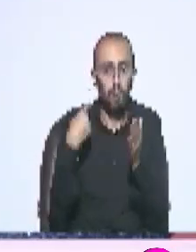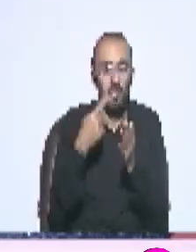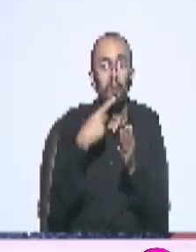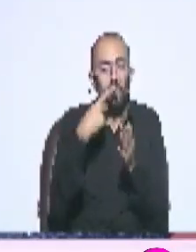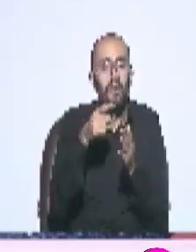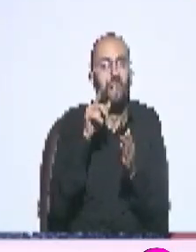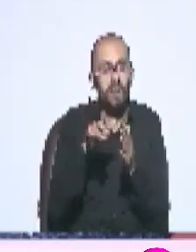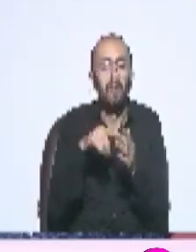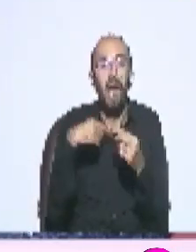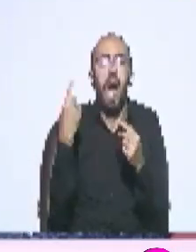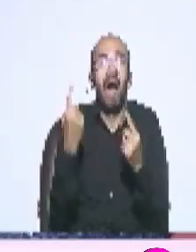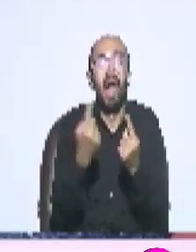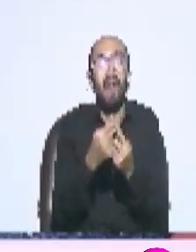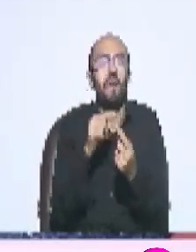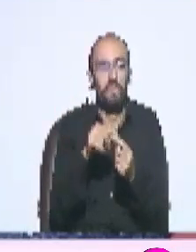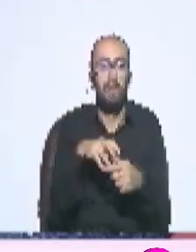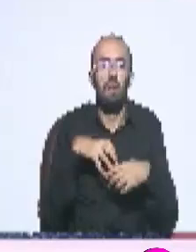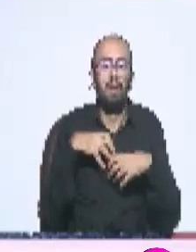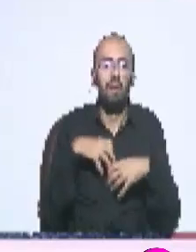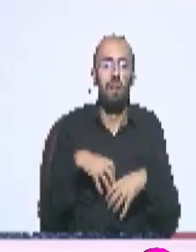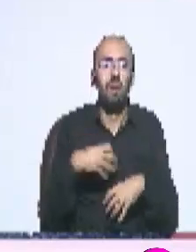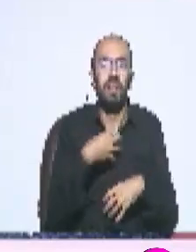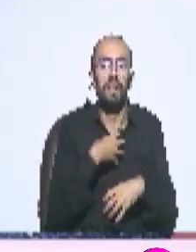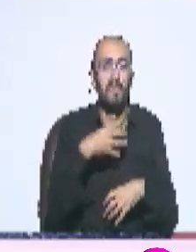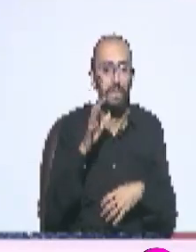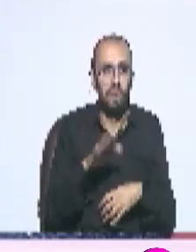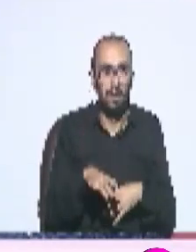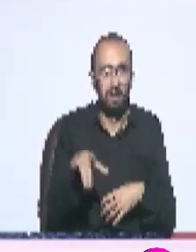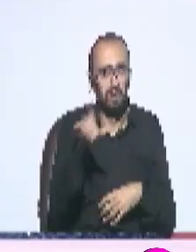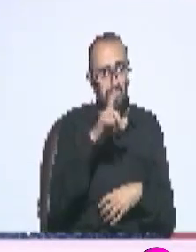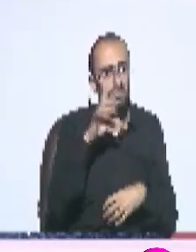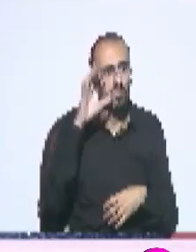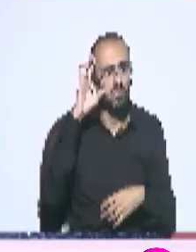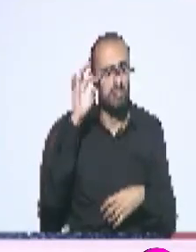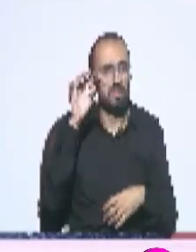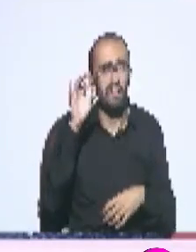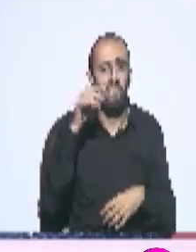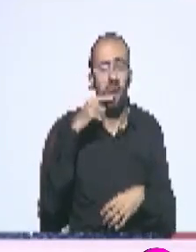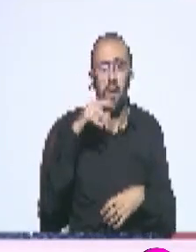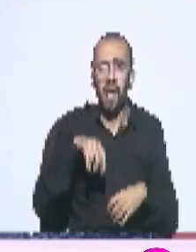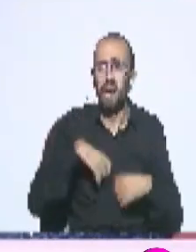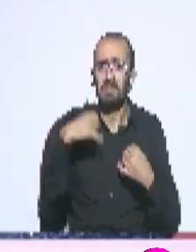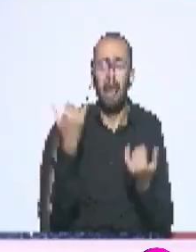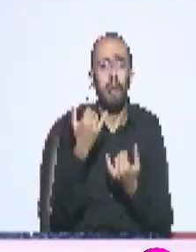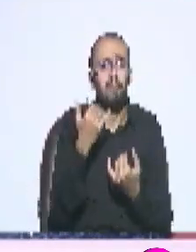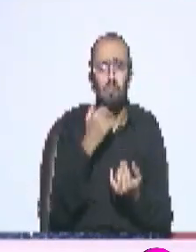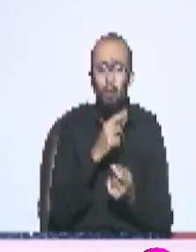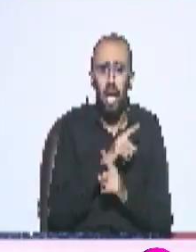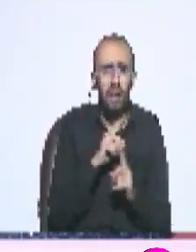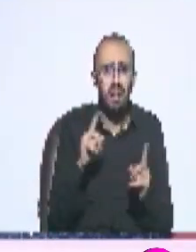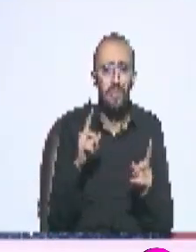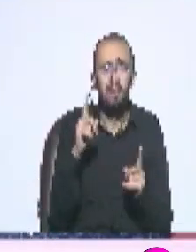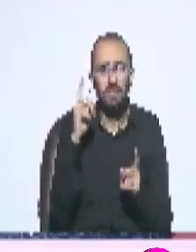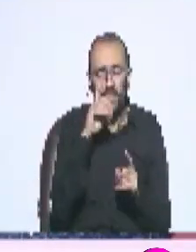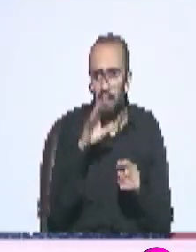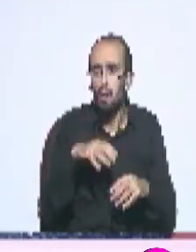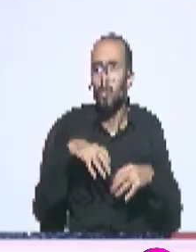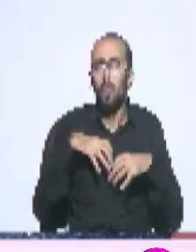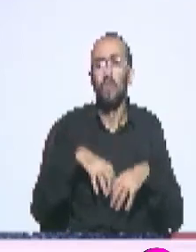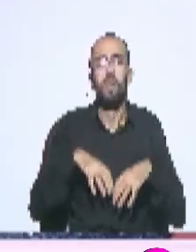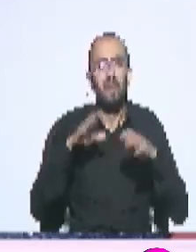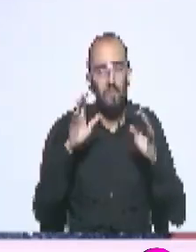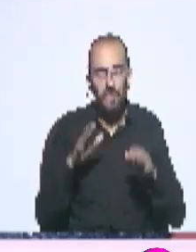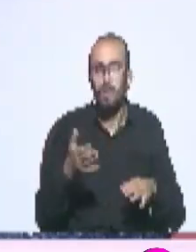سيكون لكم ضيق ما وما فيش اي واحد عبقري في الدنيا طلع قال ان الحياه تبقى مريحه وسهله صحيح ف الضغوط موجوده